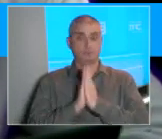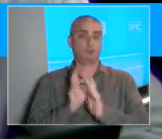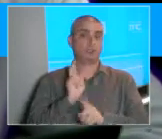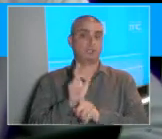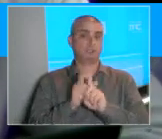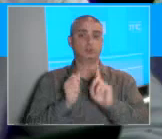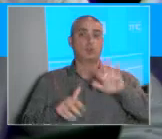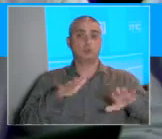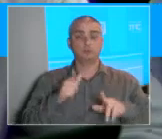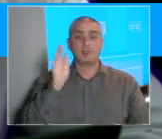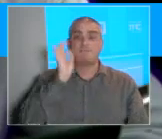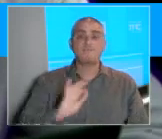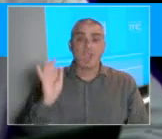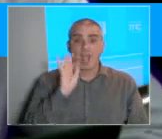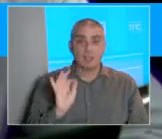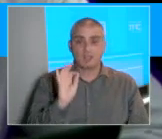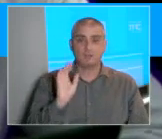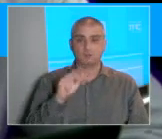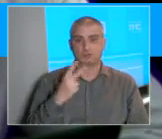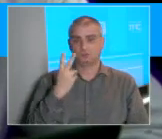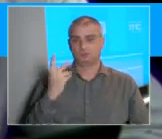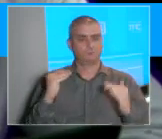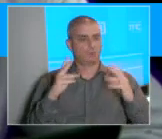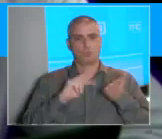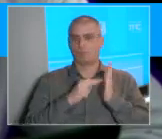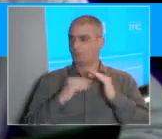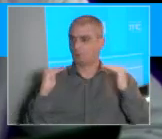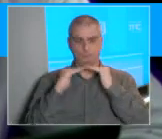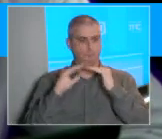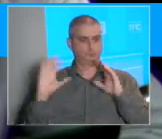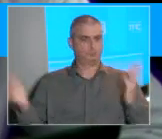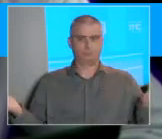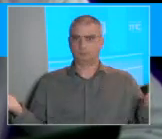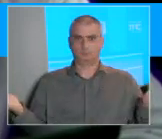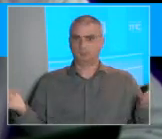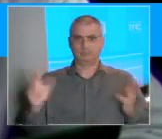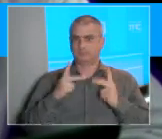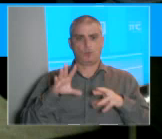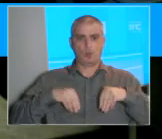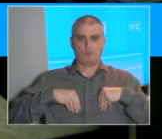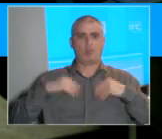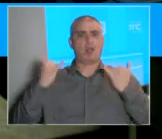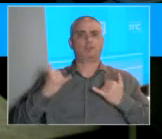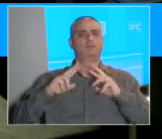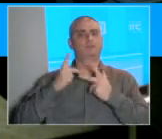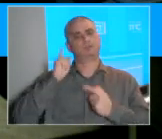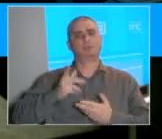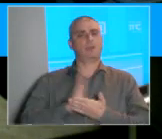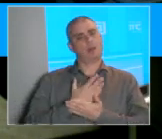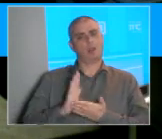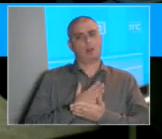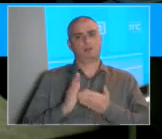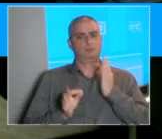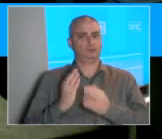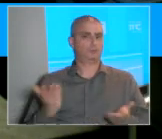החסינות של ראש הממשלה, ועדיין יש תיקו פוליטי. כלומר, הציבור לא קונה את העניין הזה של כרגע הציבור צריך להגיד להחליט